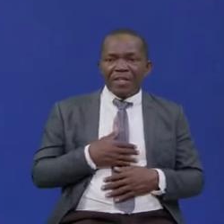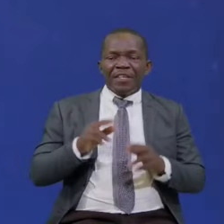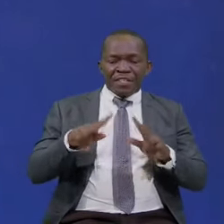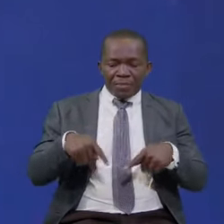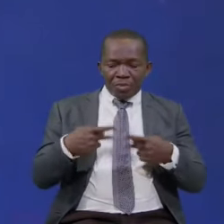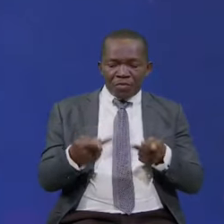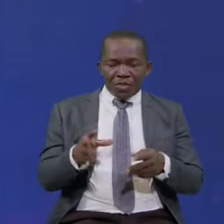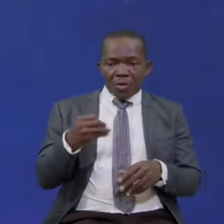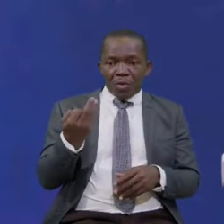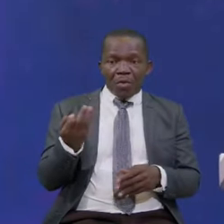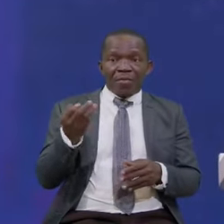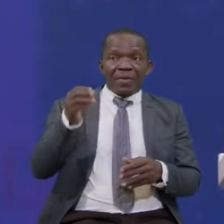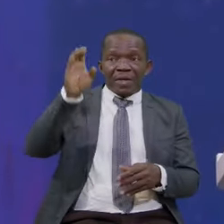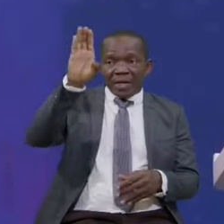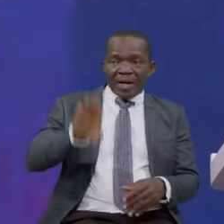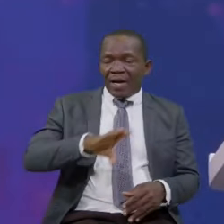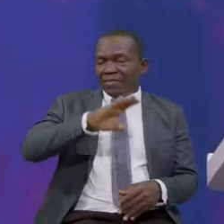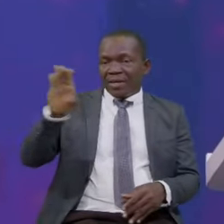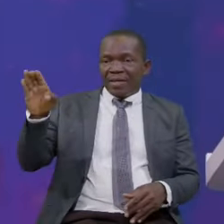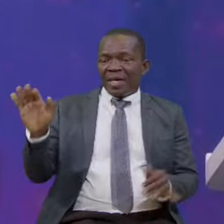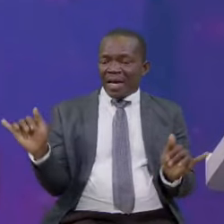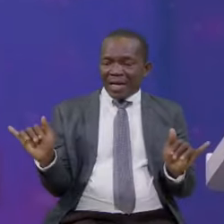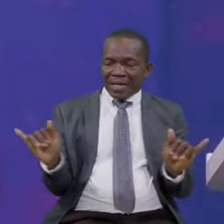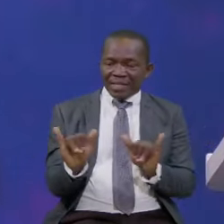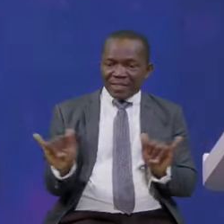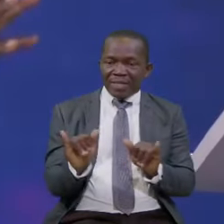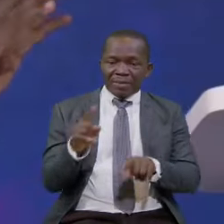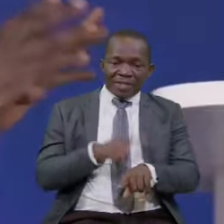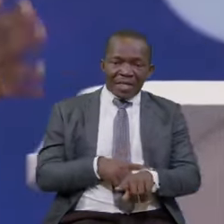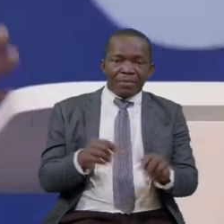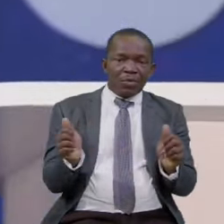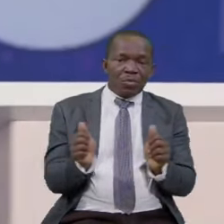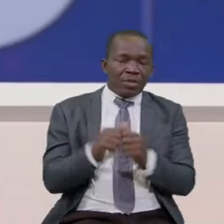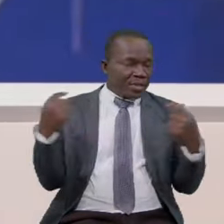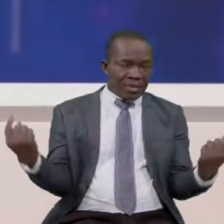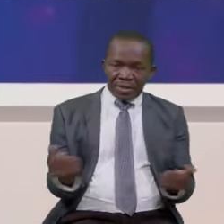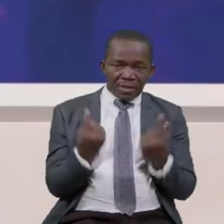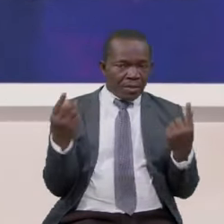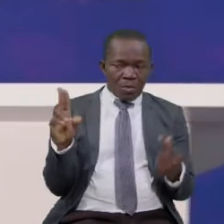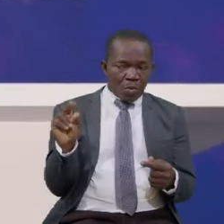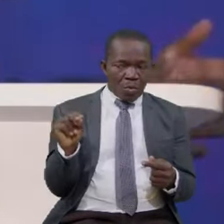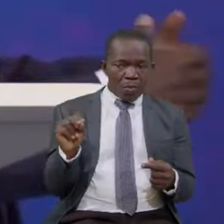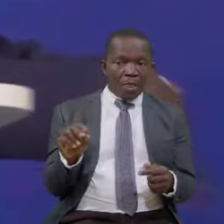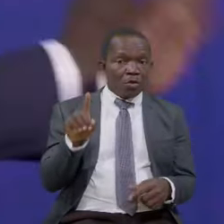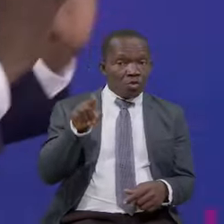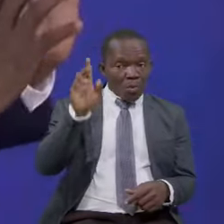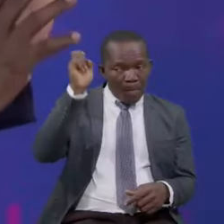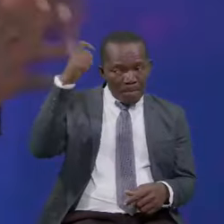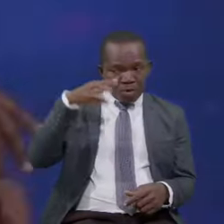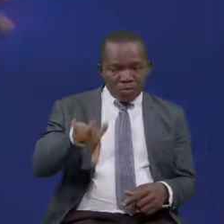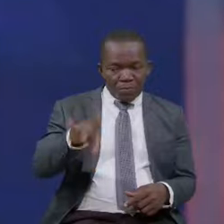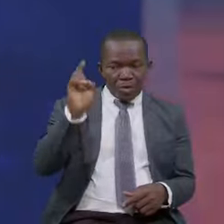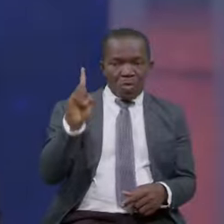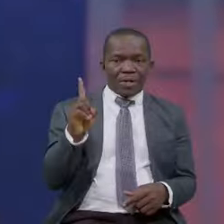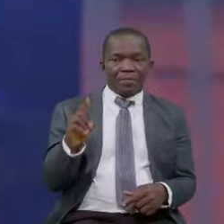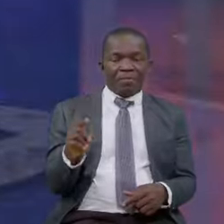péché au même moment vous devez laisser tomber un si la pureté de la croix est